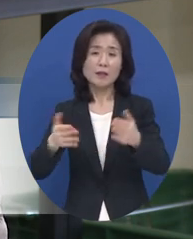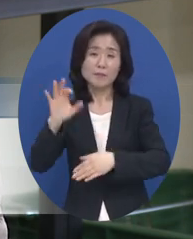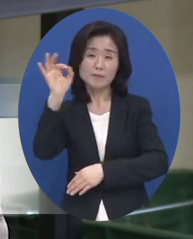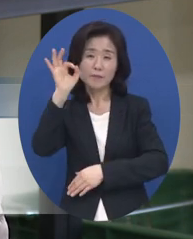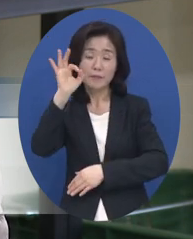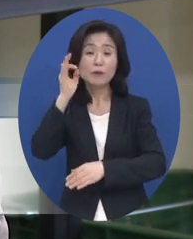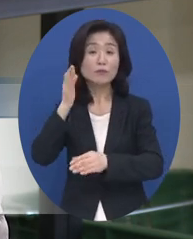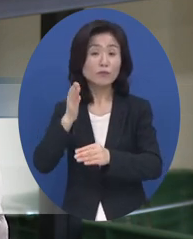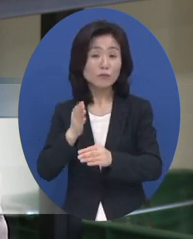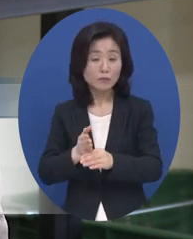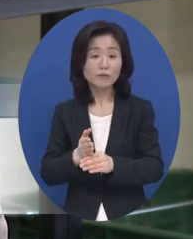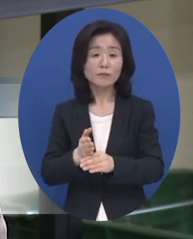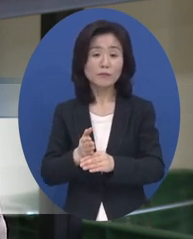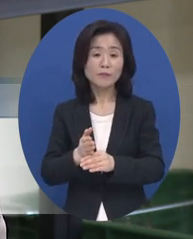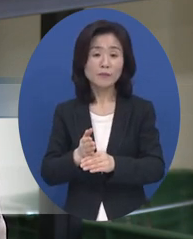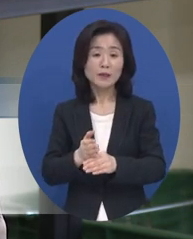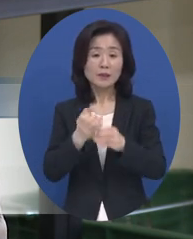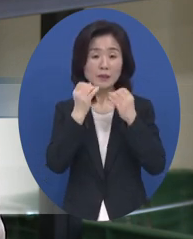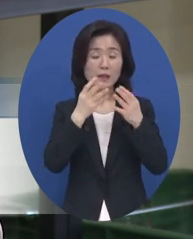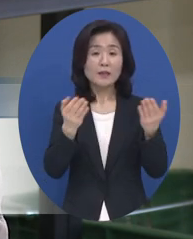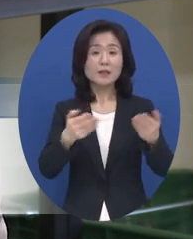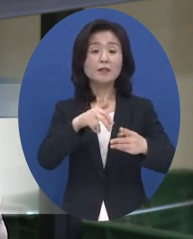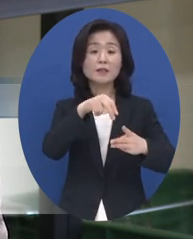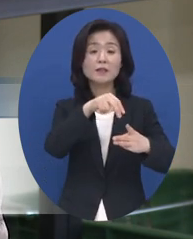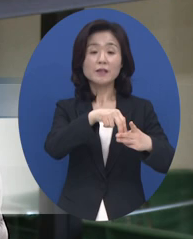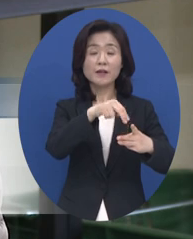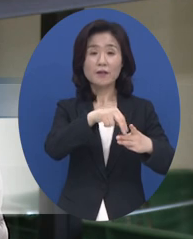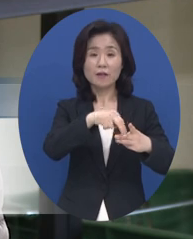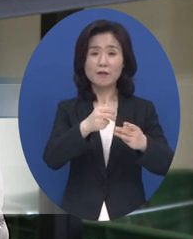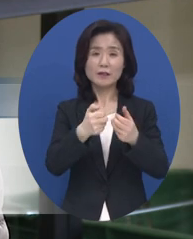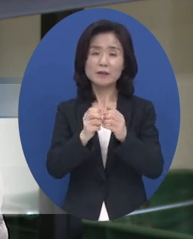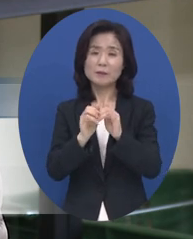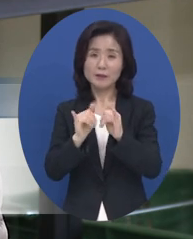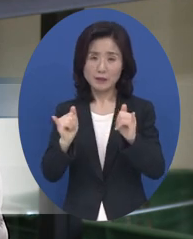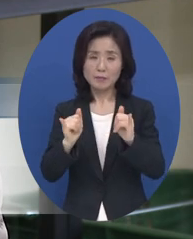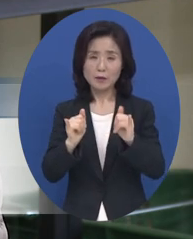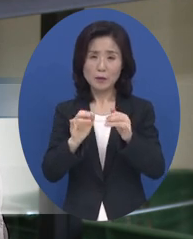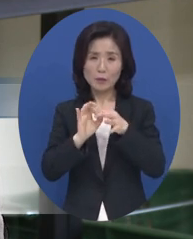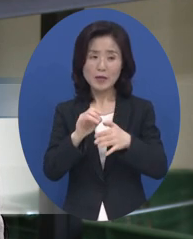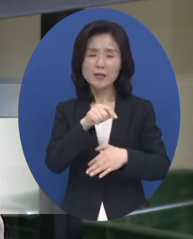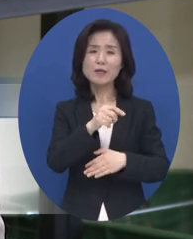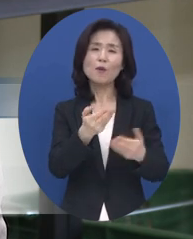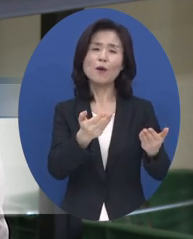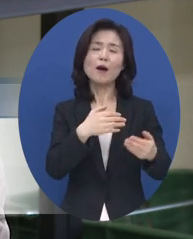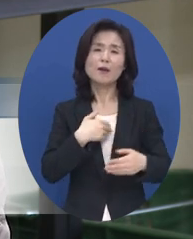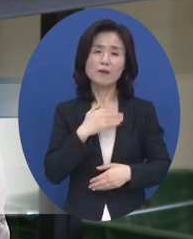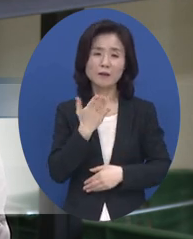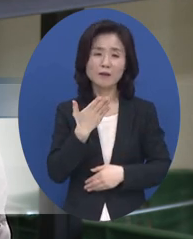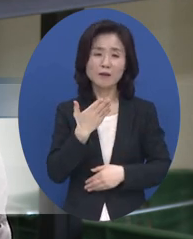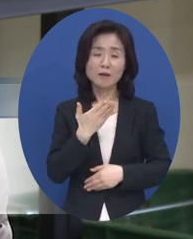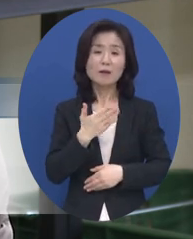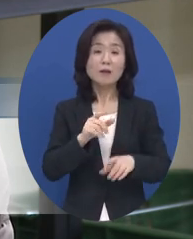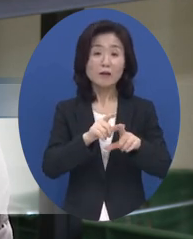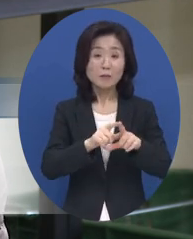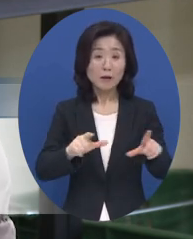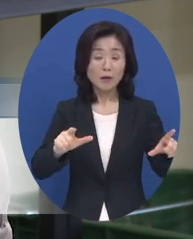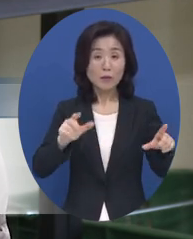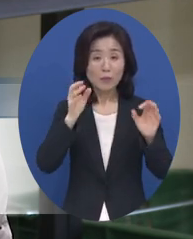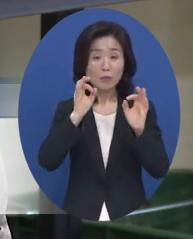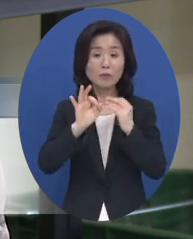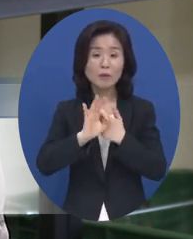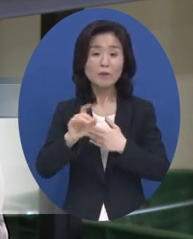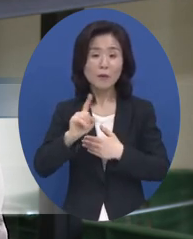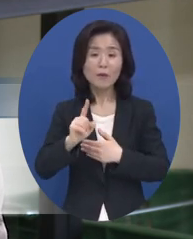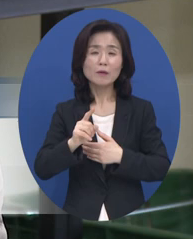찾는 중에 세일센터 저희 상담사님 통해서 알게 됐어요. 사실 일반적으로